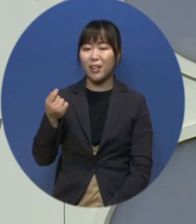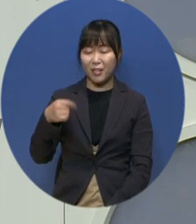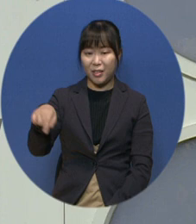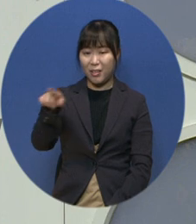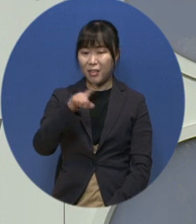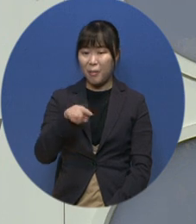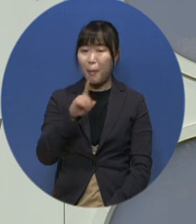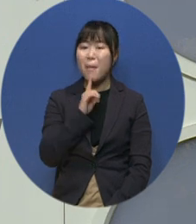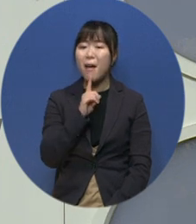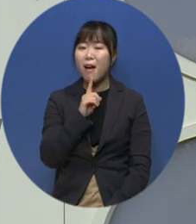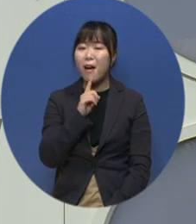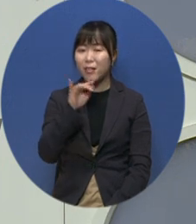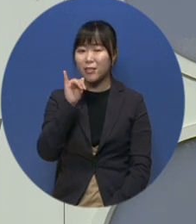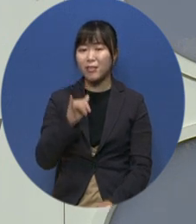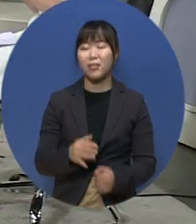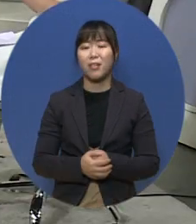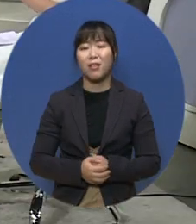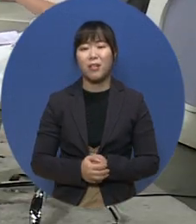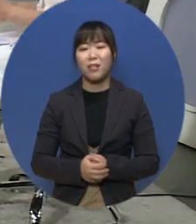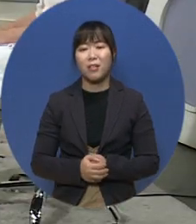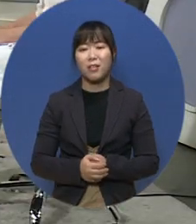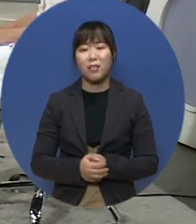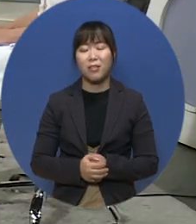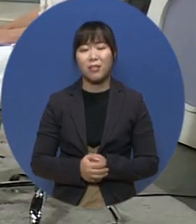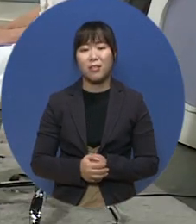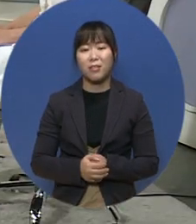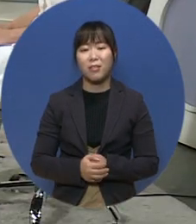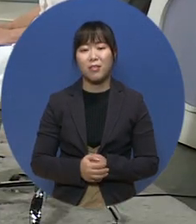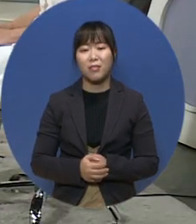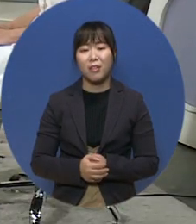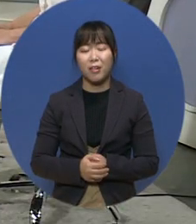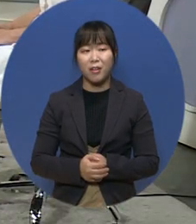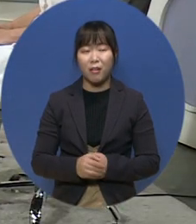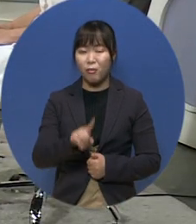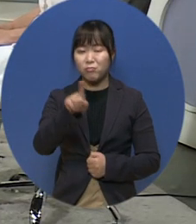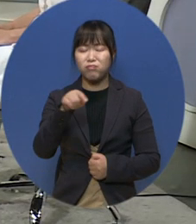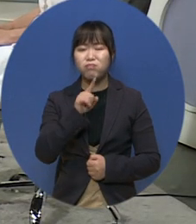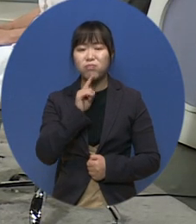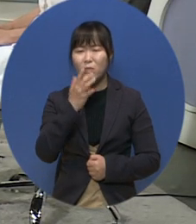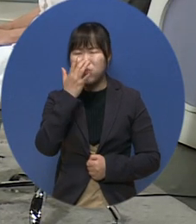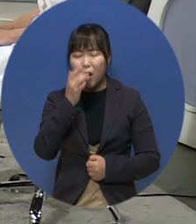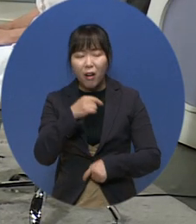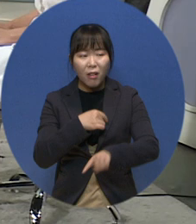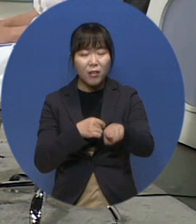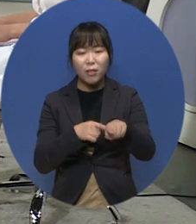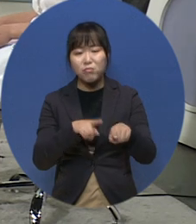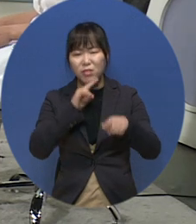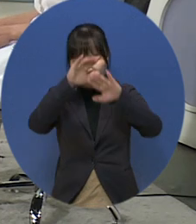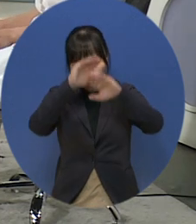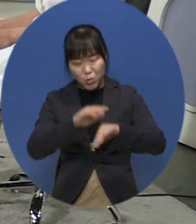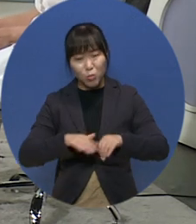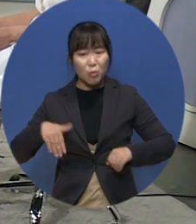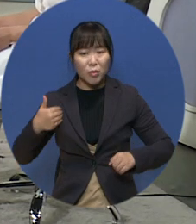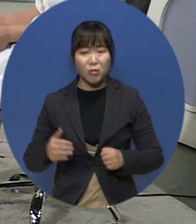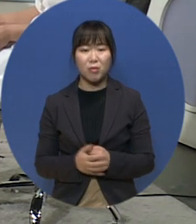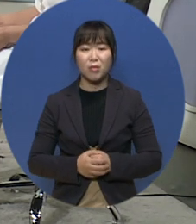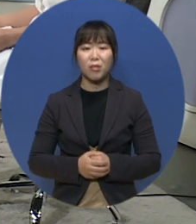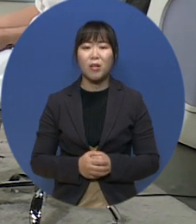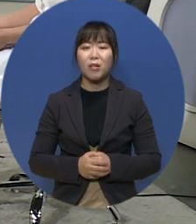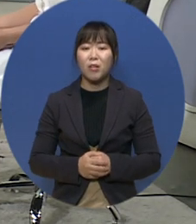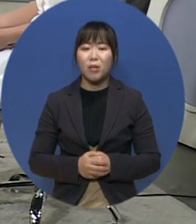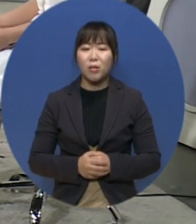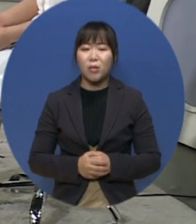팁스 이런 작품이 있거든요. 우와. 그러니까 그런 작품을 하게 되면은 무슨 예역인지도 모르겠네. 네. 마치